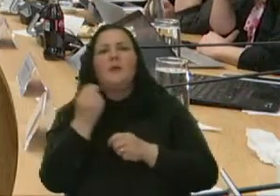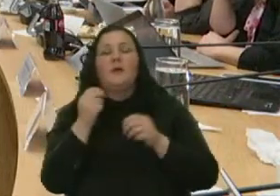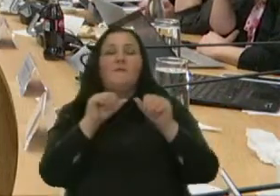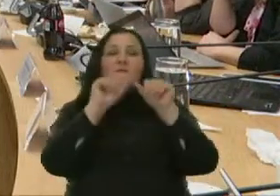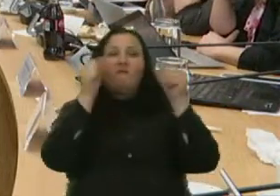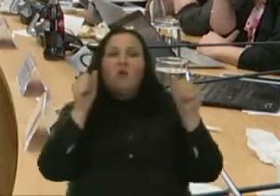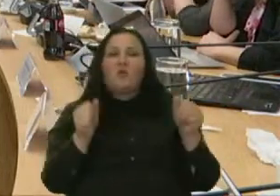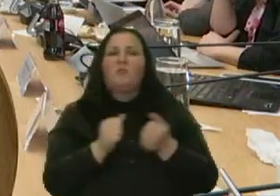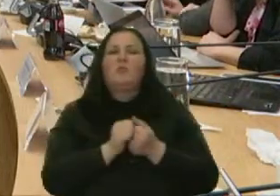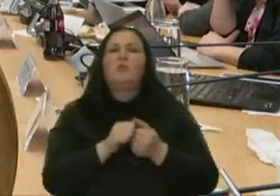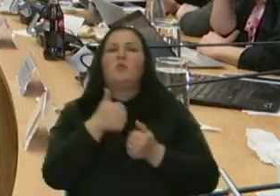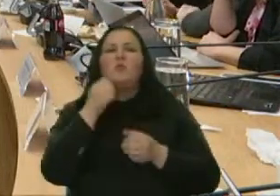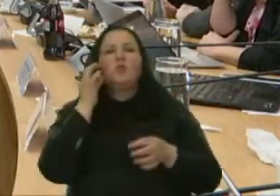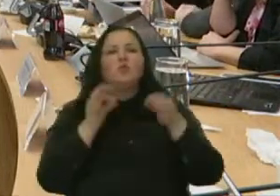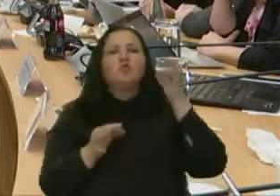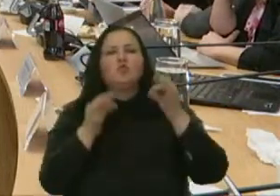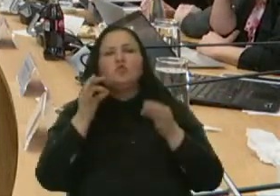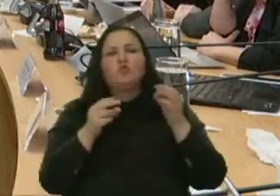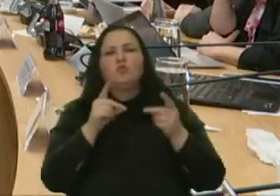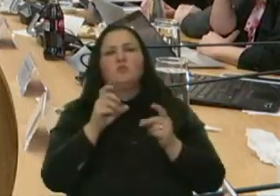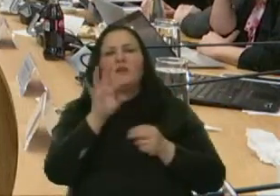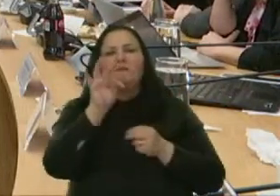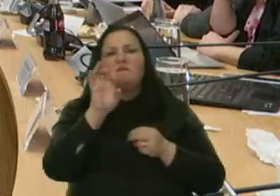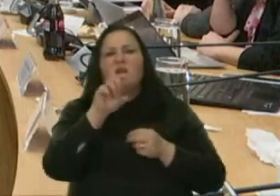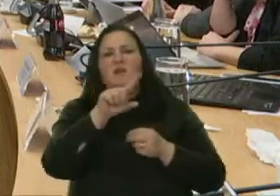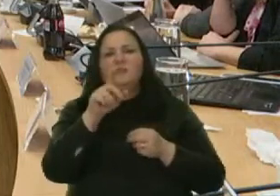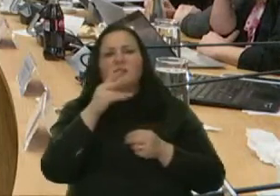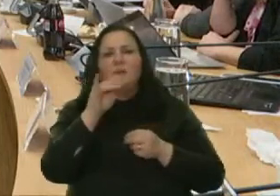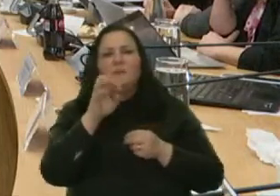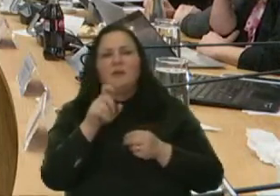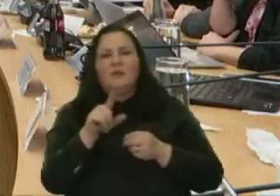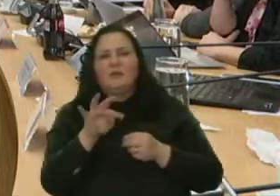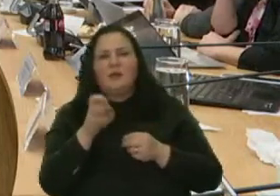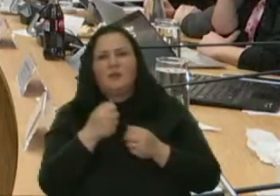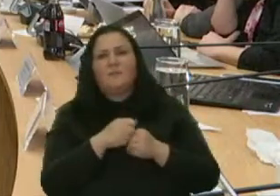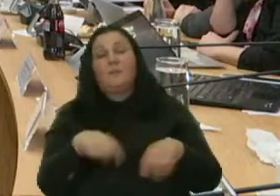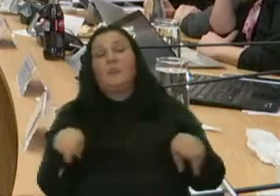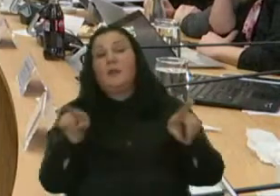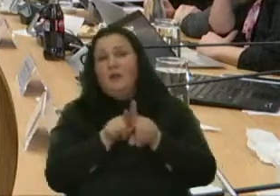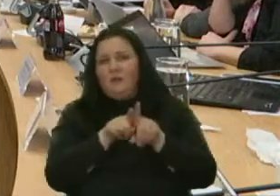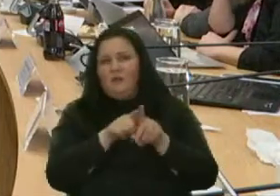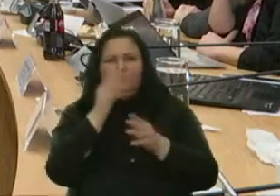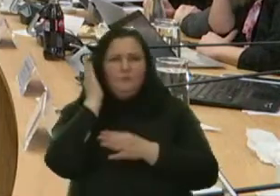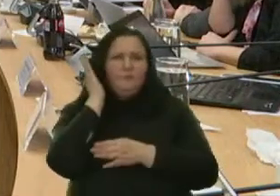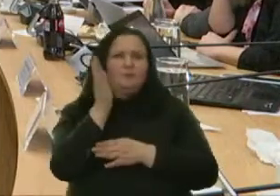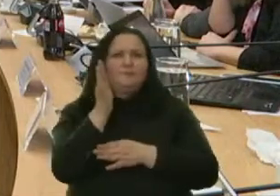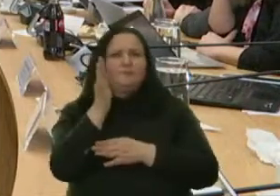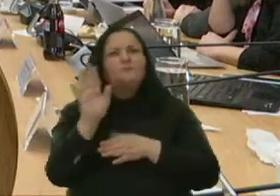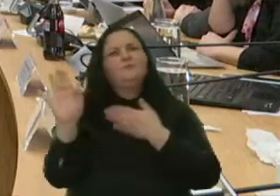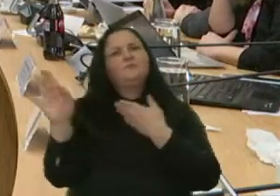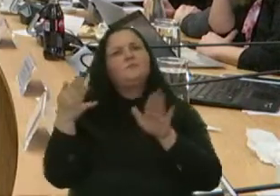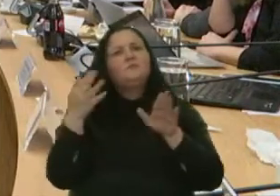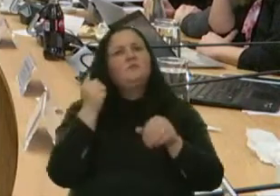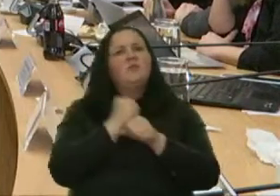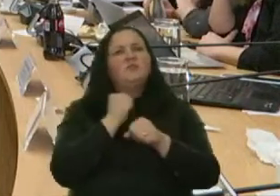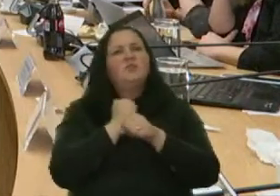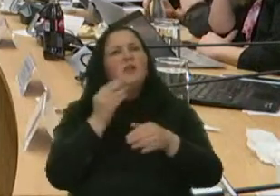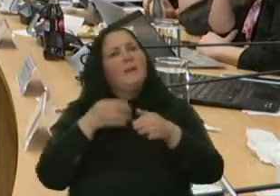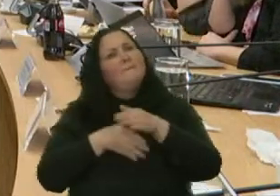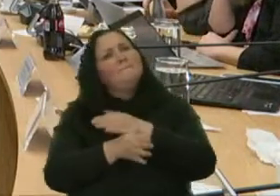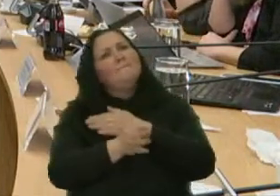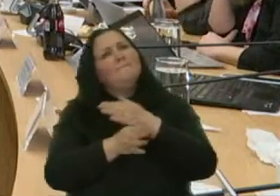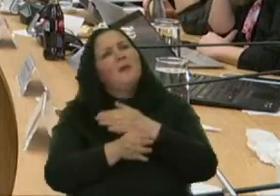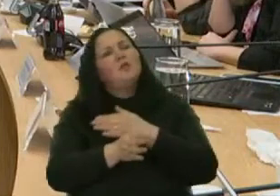asta un studiu de fezabilitate tot în această direcție vom începe lucrările la metrou dinspre